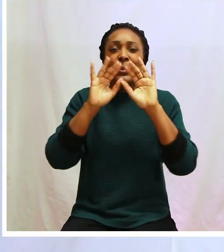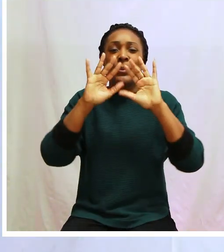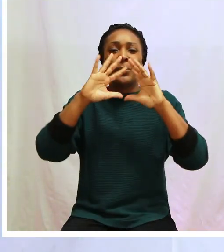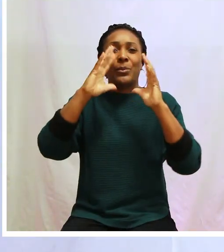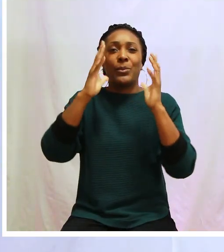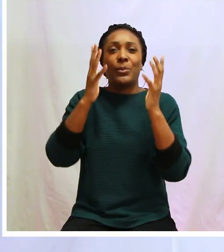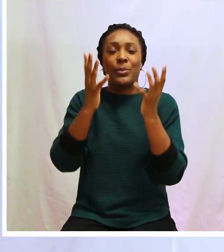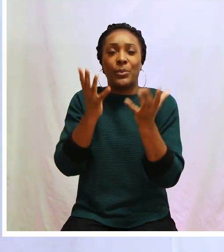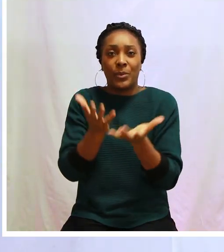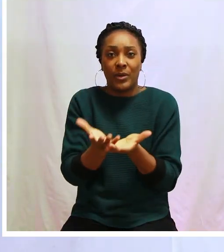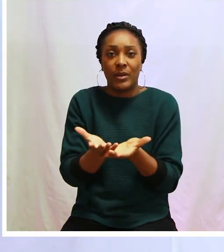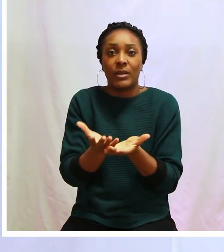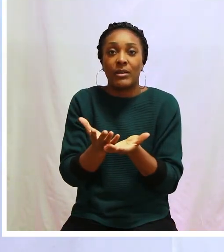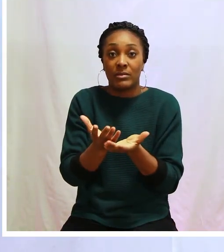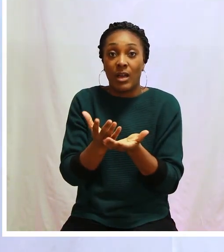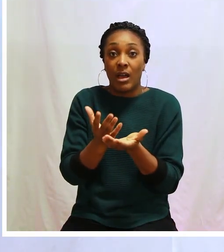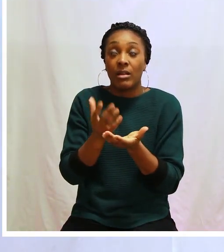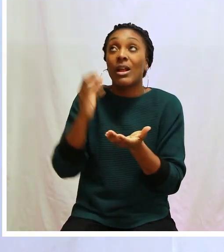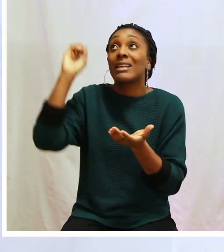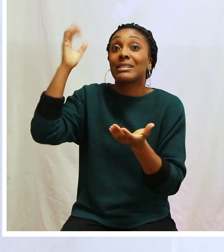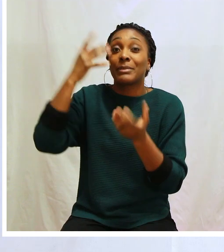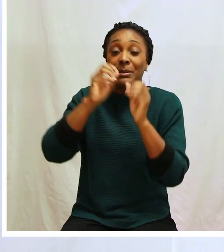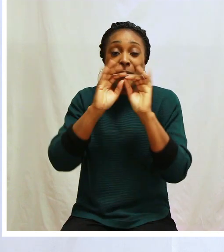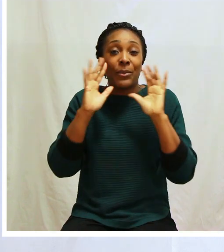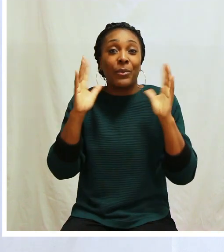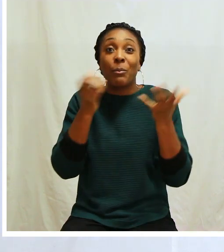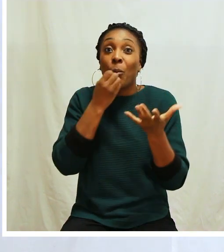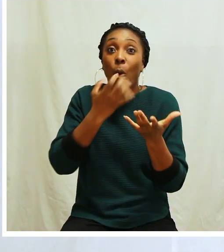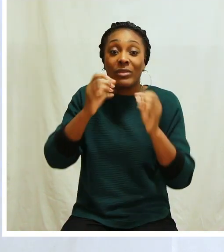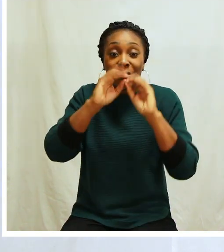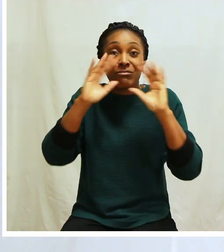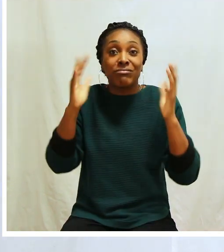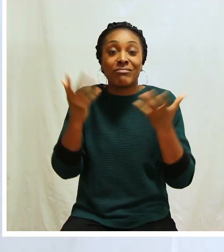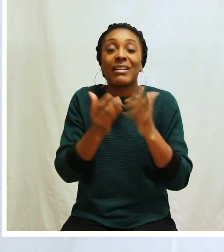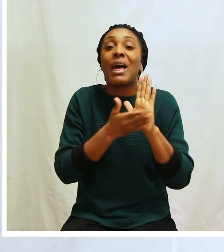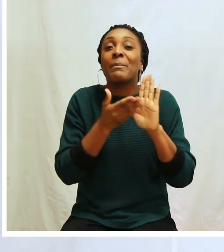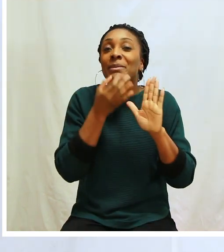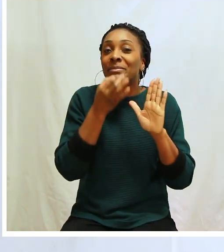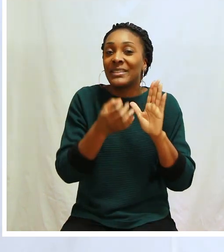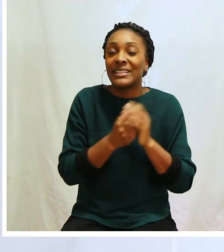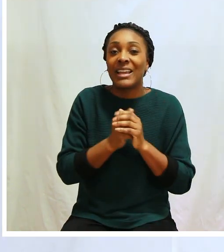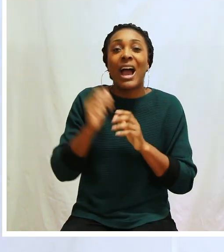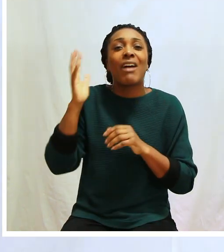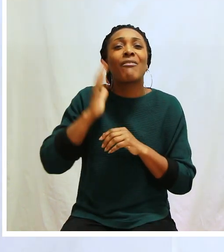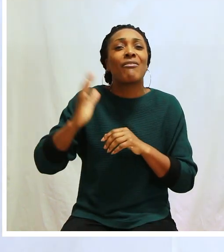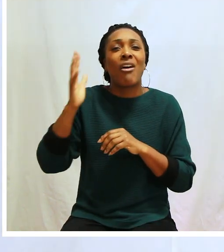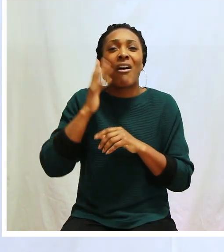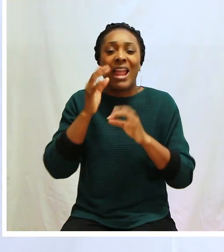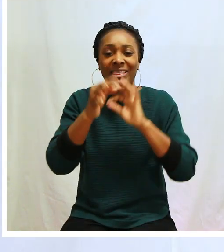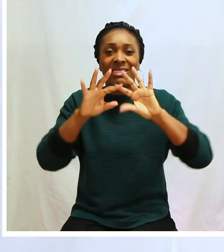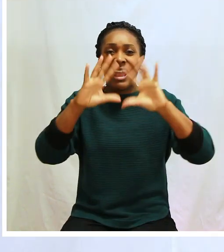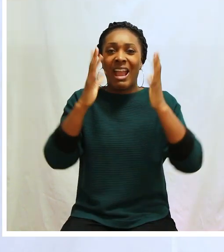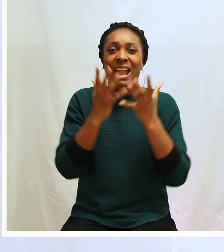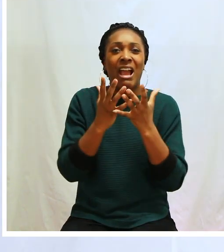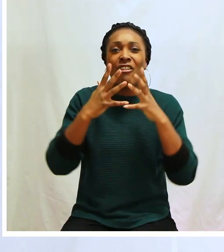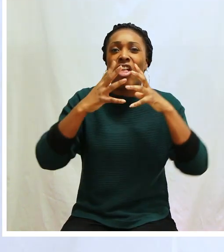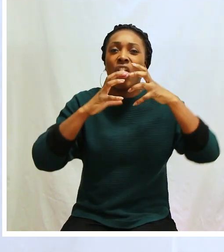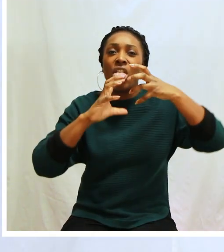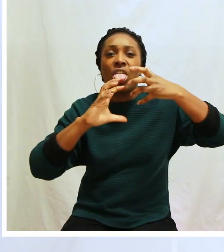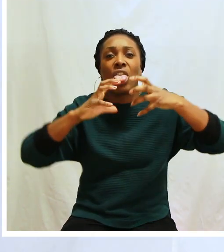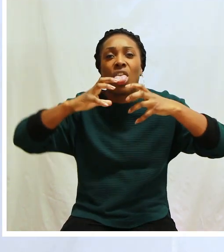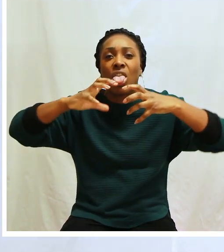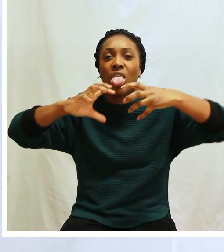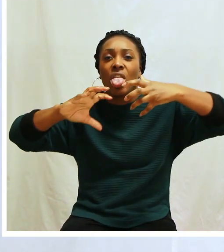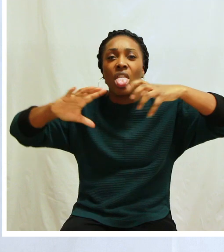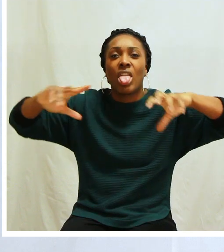la former. Genèse chapitre 1 verset 2, la Bible dit que la terre était informe et vide et qu'il y avait des ténèbres à